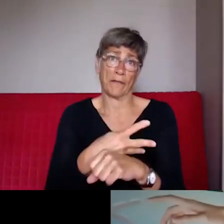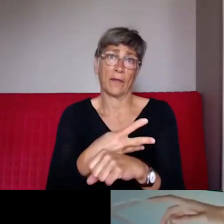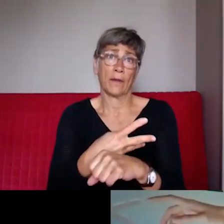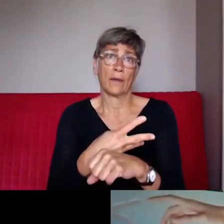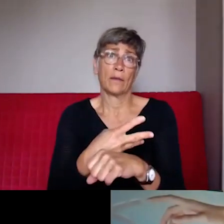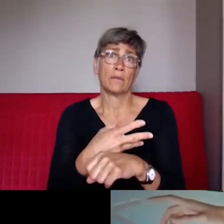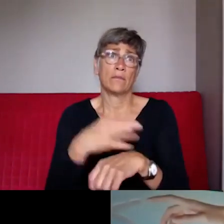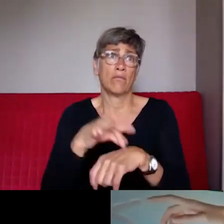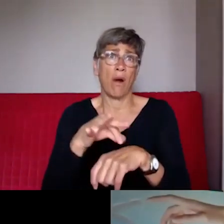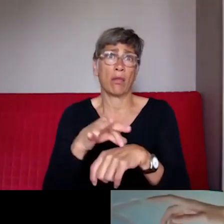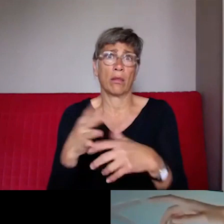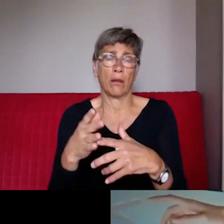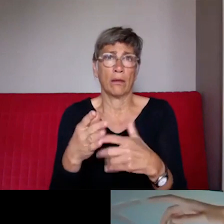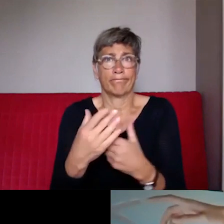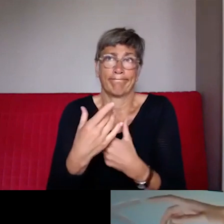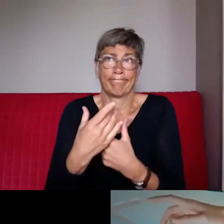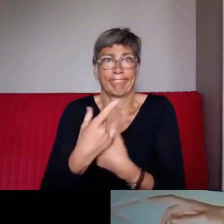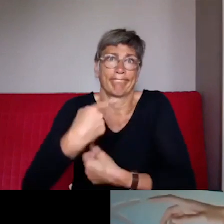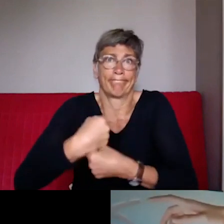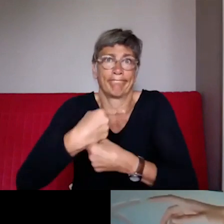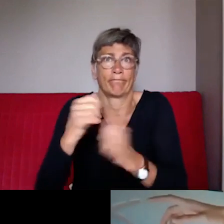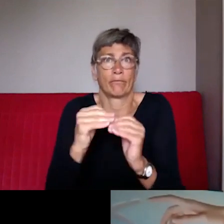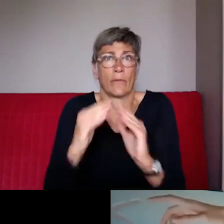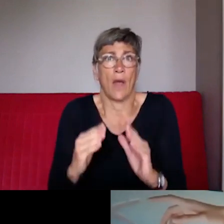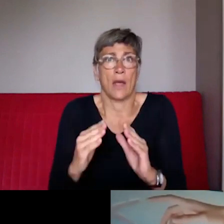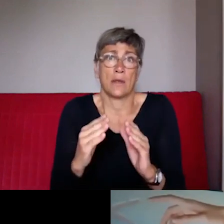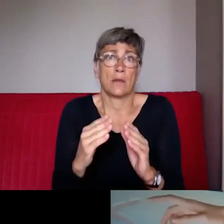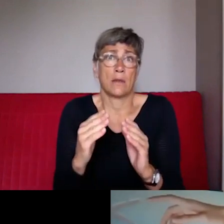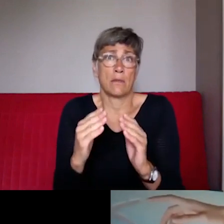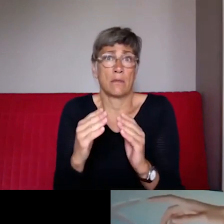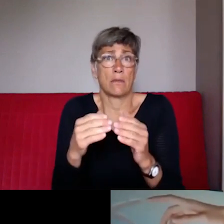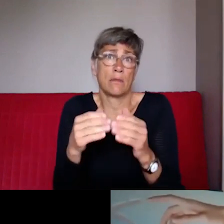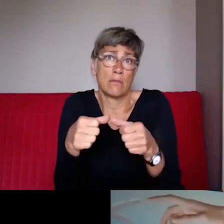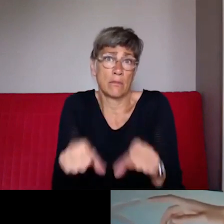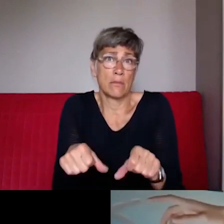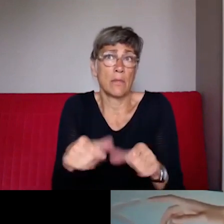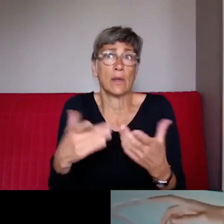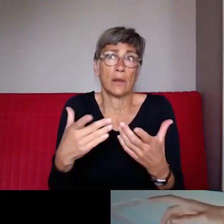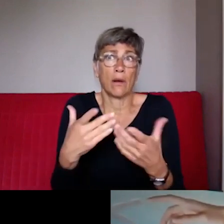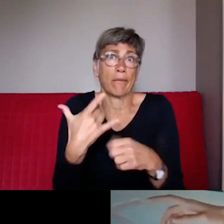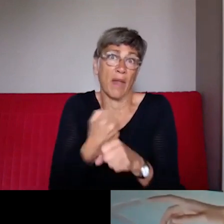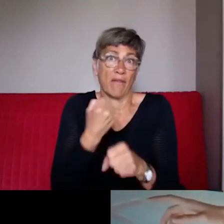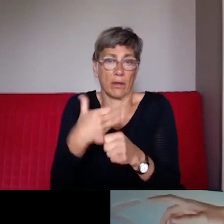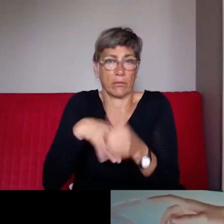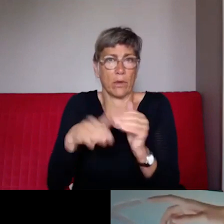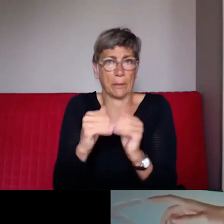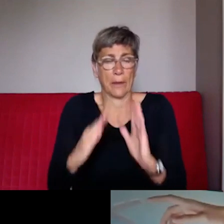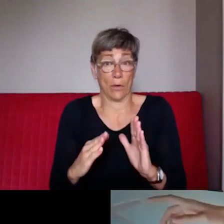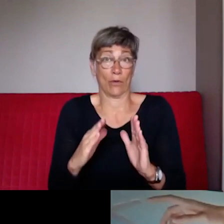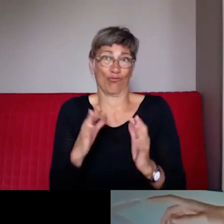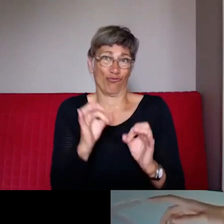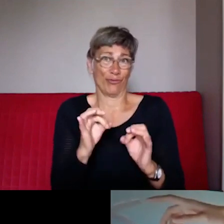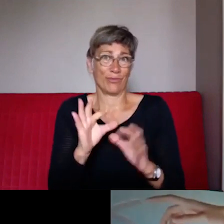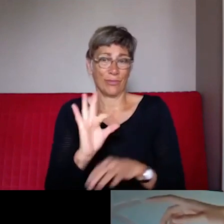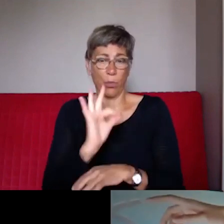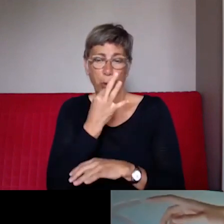peu bloqué en fait chez nous, en tout cas en télétravail, et c'est une façon aussi de nous permettre de regarder un peu